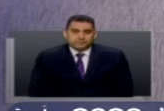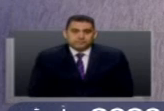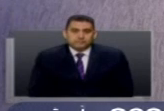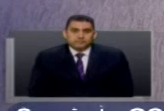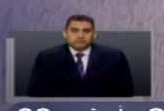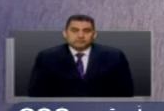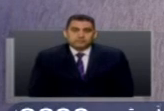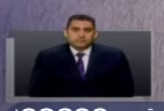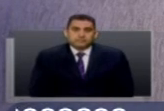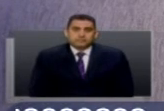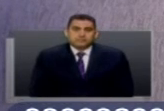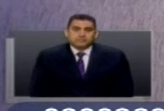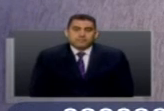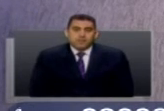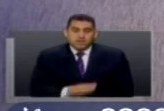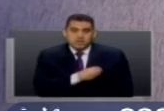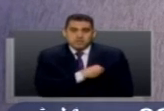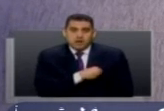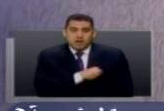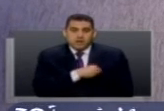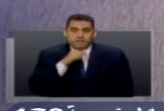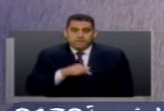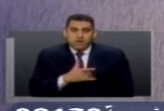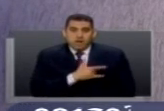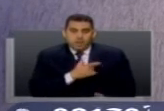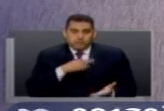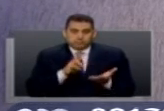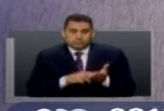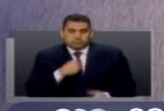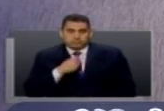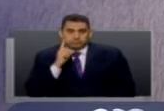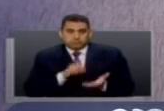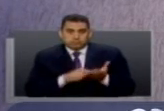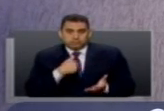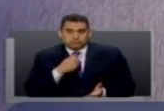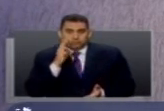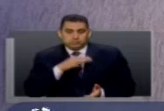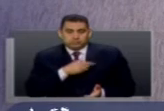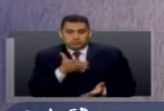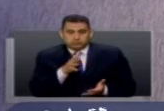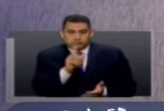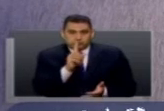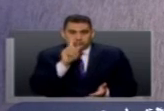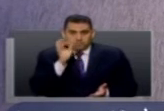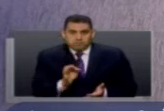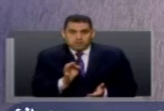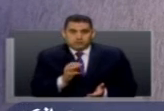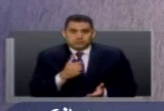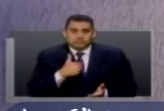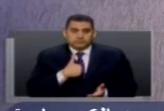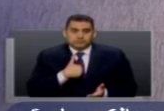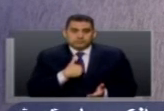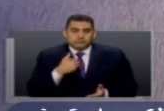وبعد اليقين الذي استقر في قلبي بدون شك عندما